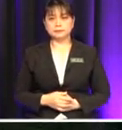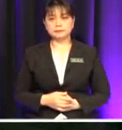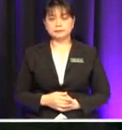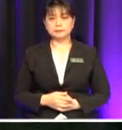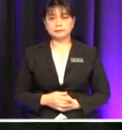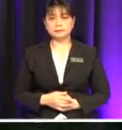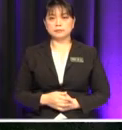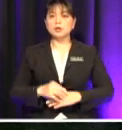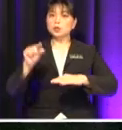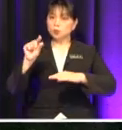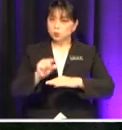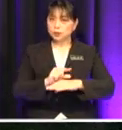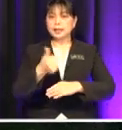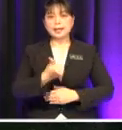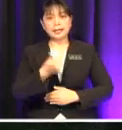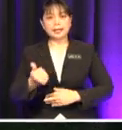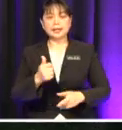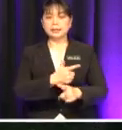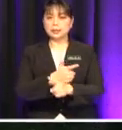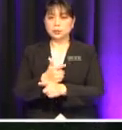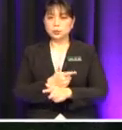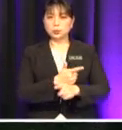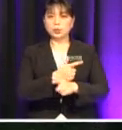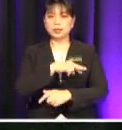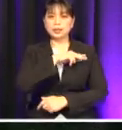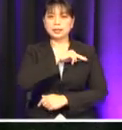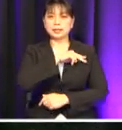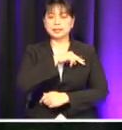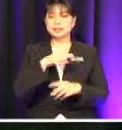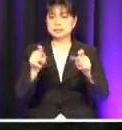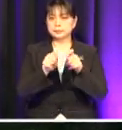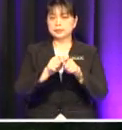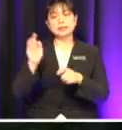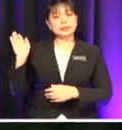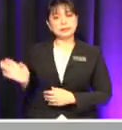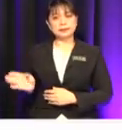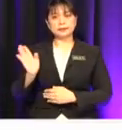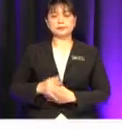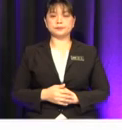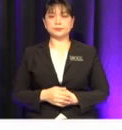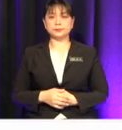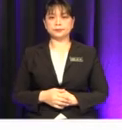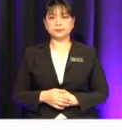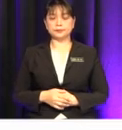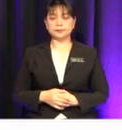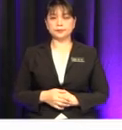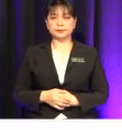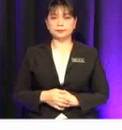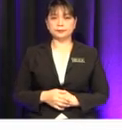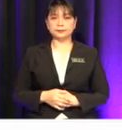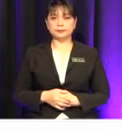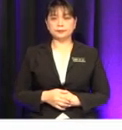alat perlindungan kaki Oke seperti findpad atau pun singkat oke bagus